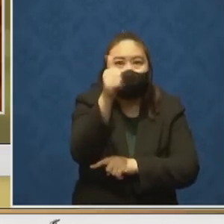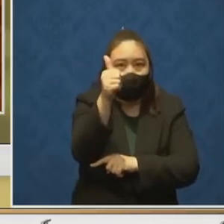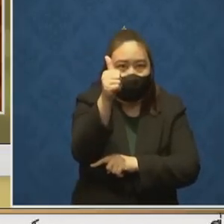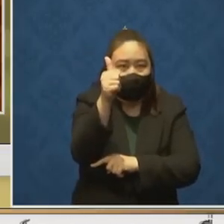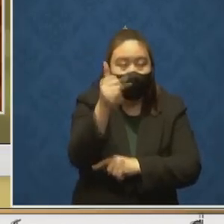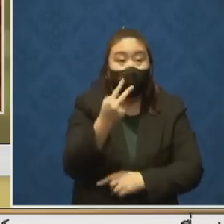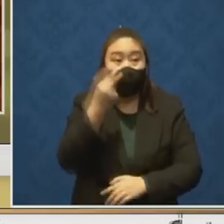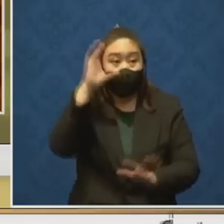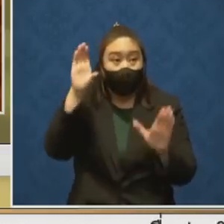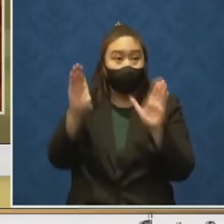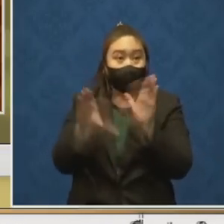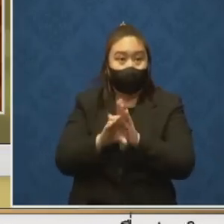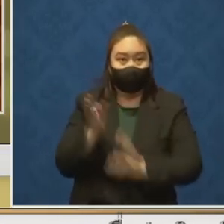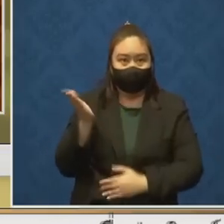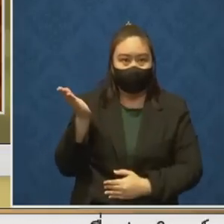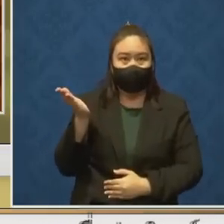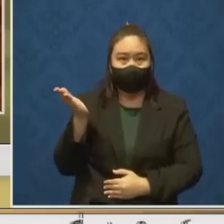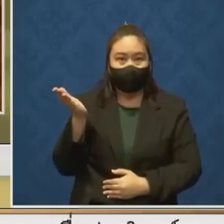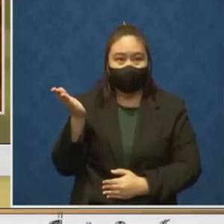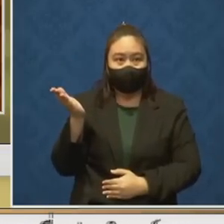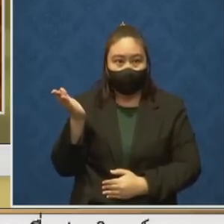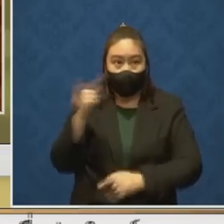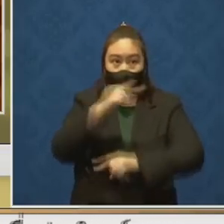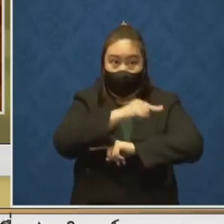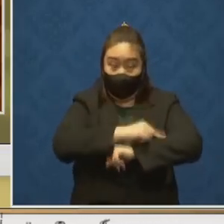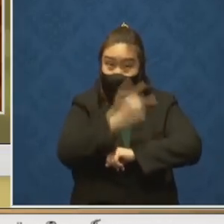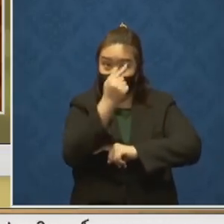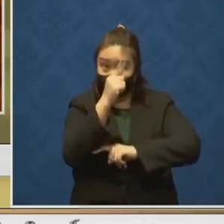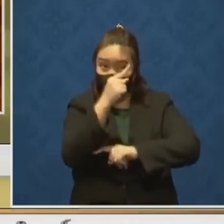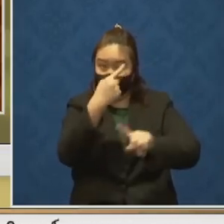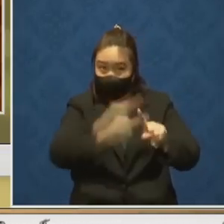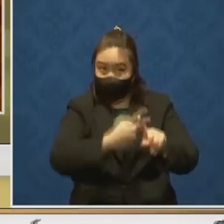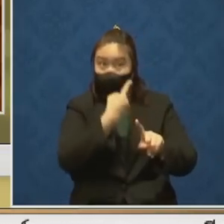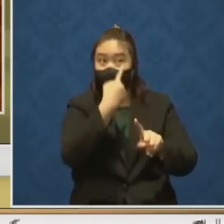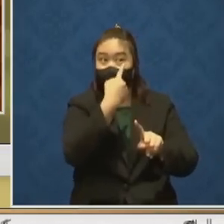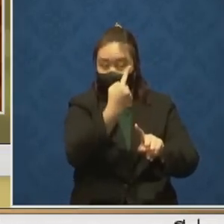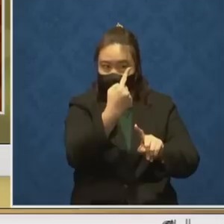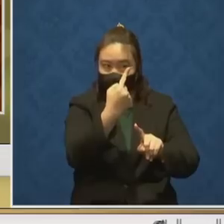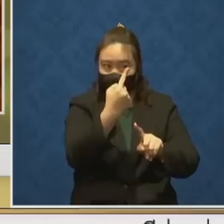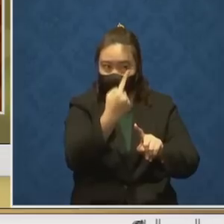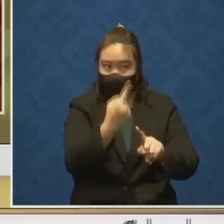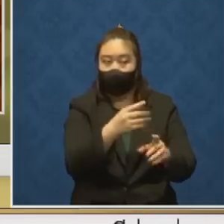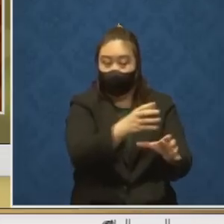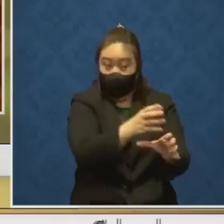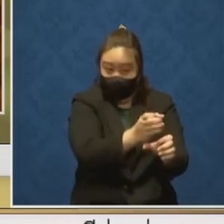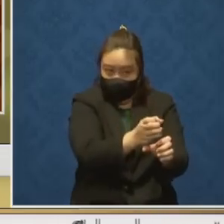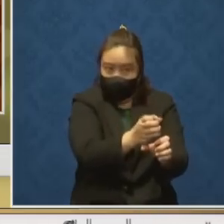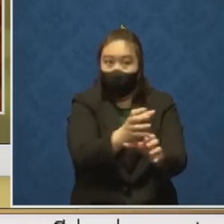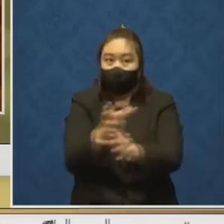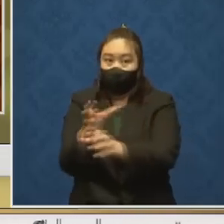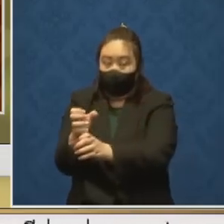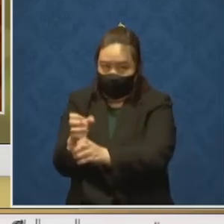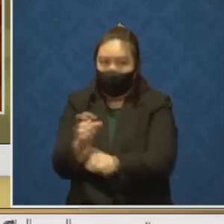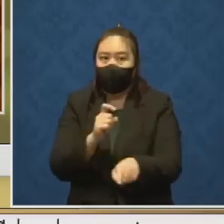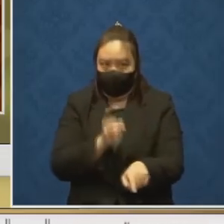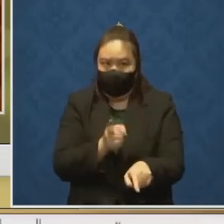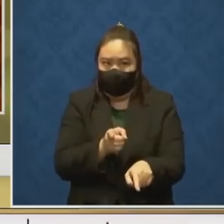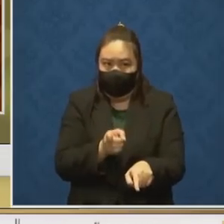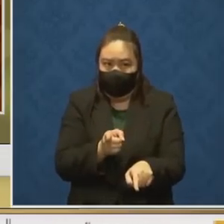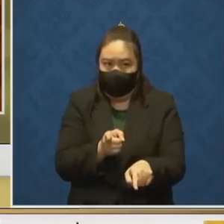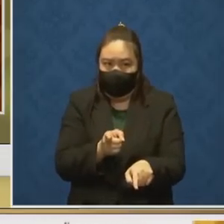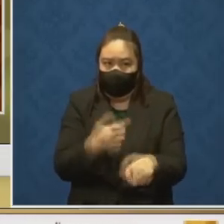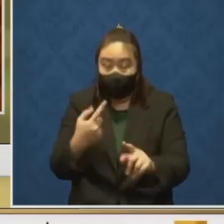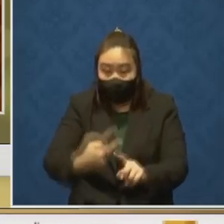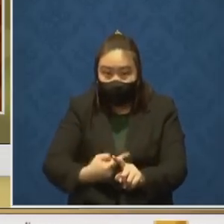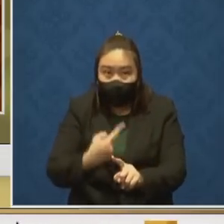ดูตามภาพสลัยที่ขึ้นก่ะในวที่ 11 Michaelaอนุษาวรีของทั้คู่อย่างอยู่แต่พอวที่ 30 Micha